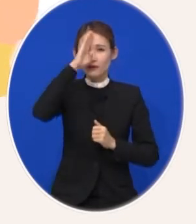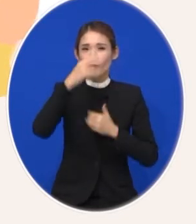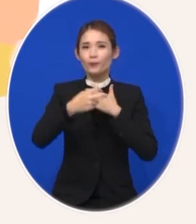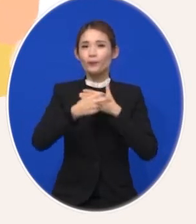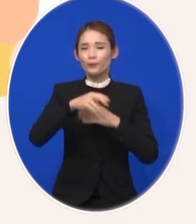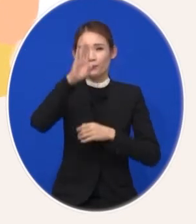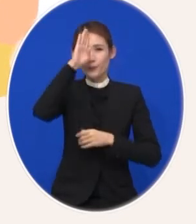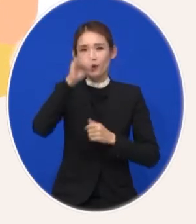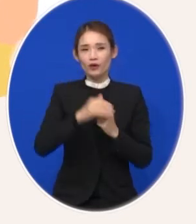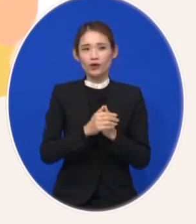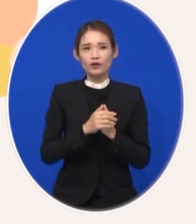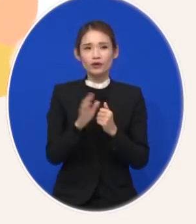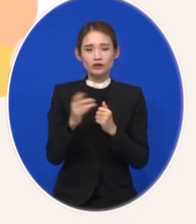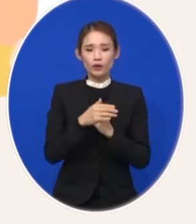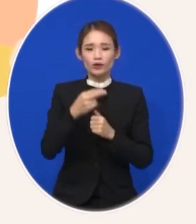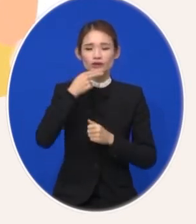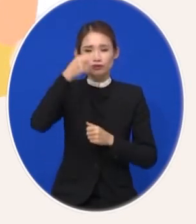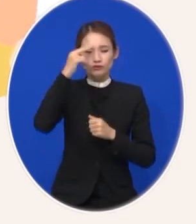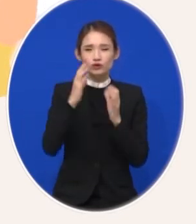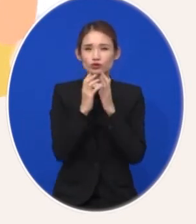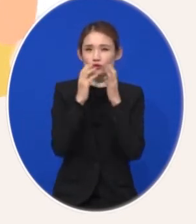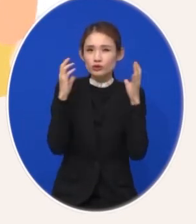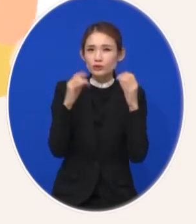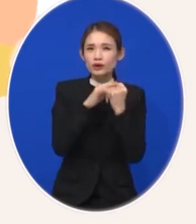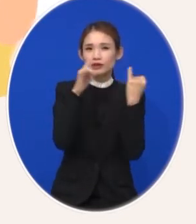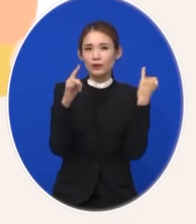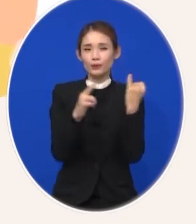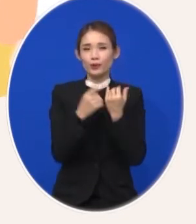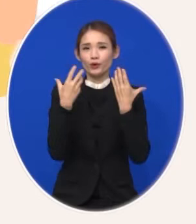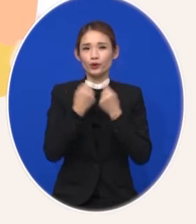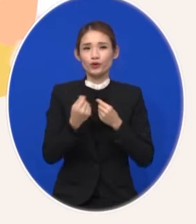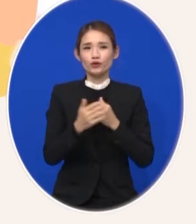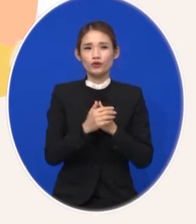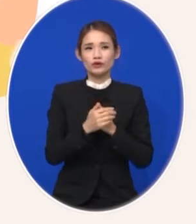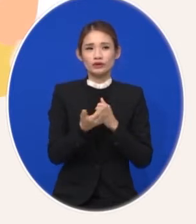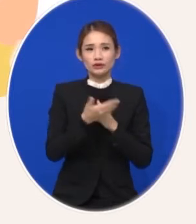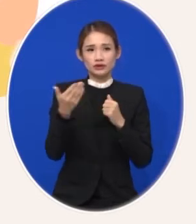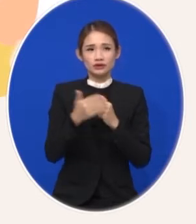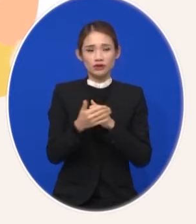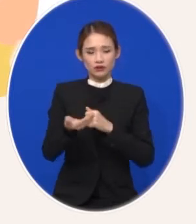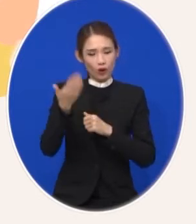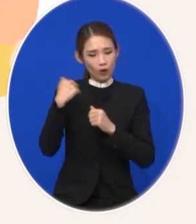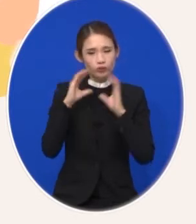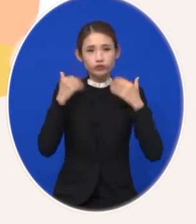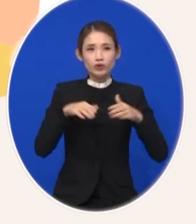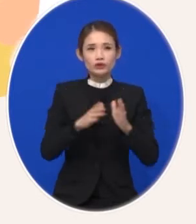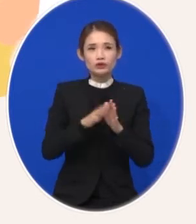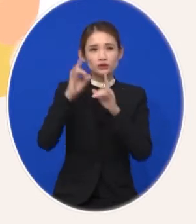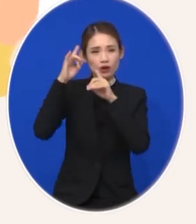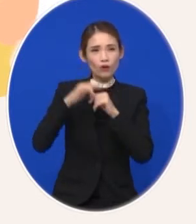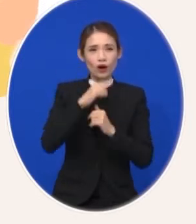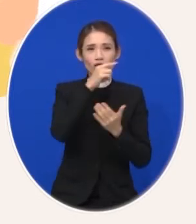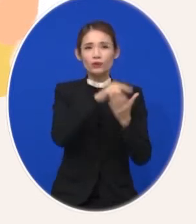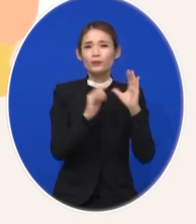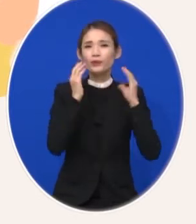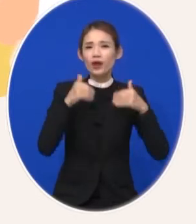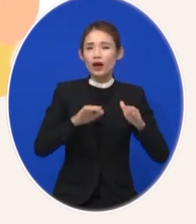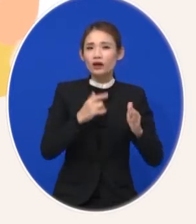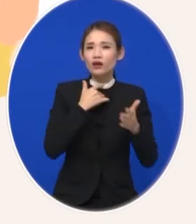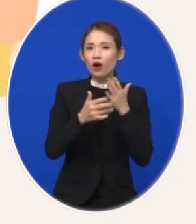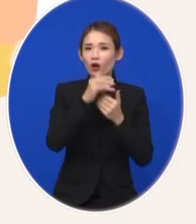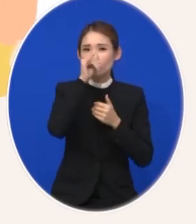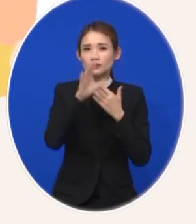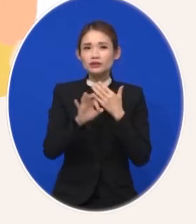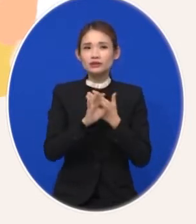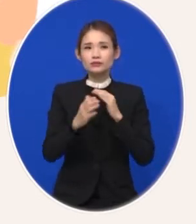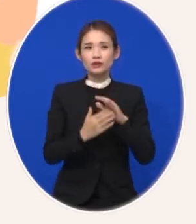진단받았거나 음주, 흡연, 비만 산모의 경우 이전 분만 시 신경관 결손증 아이를 낳은 경우 고용량으로